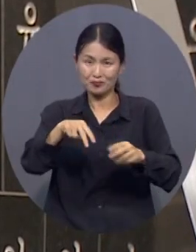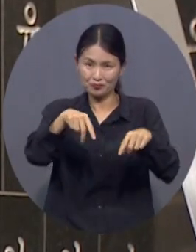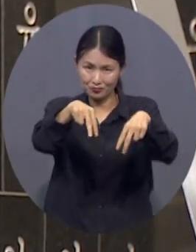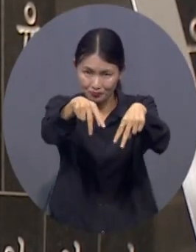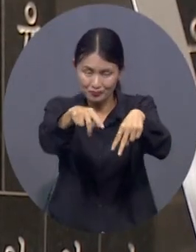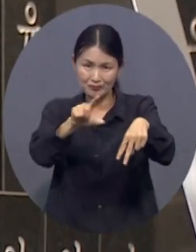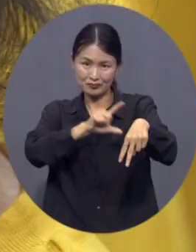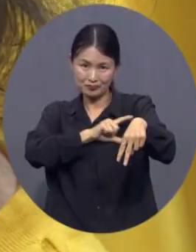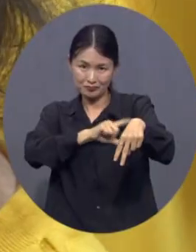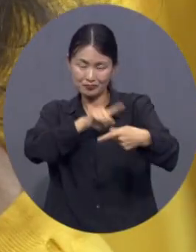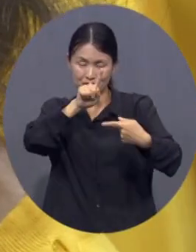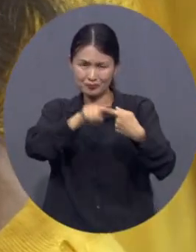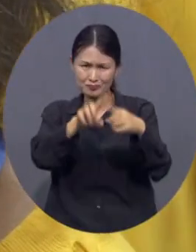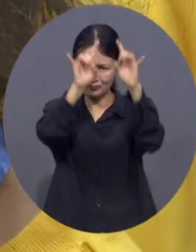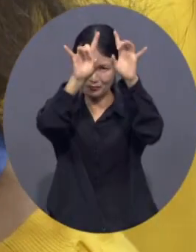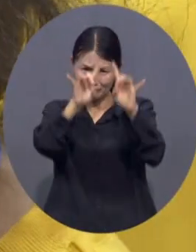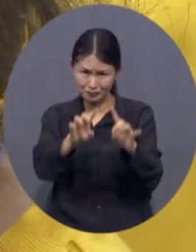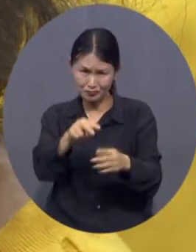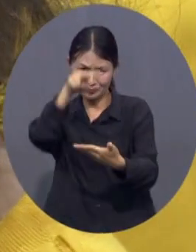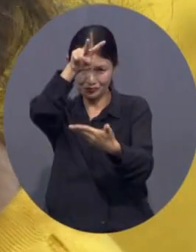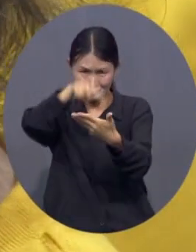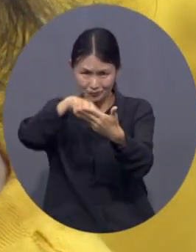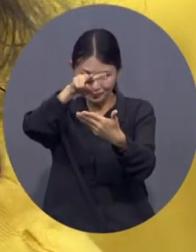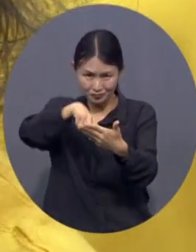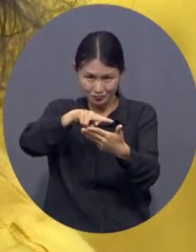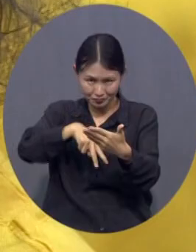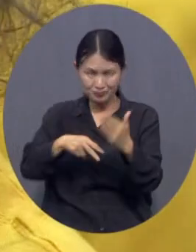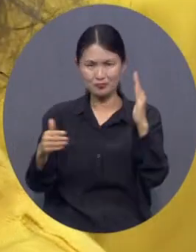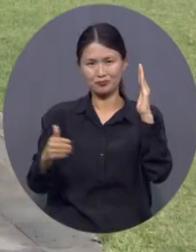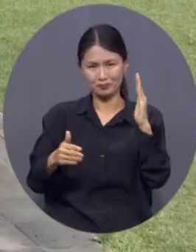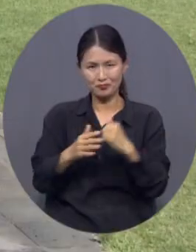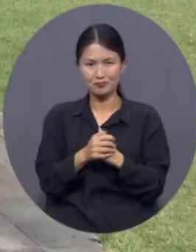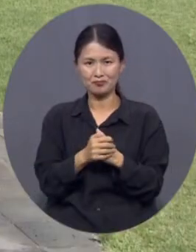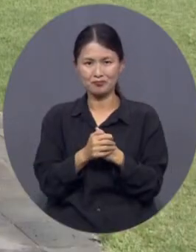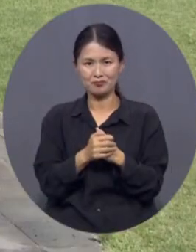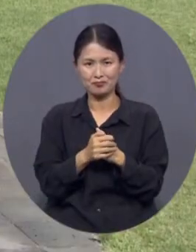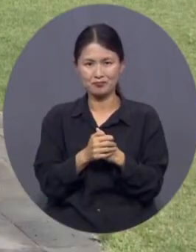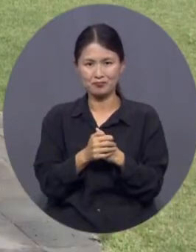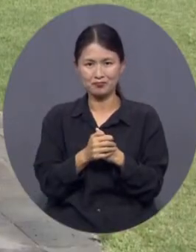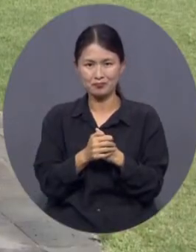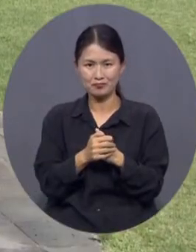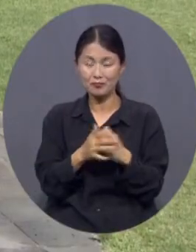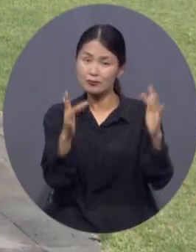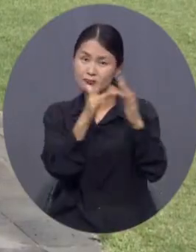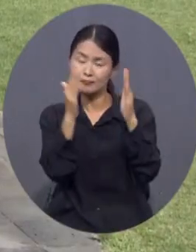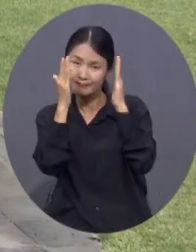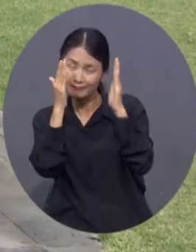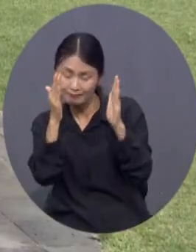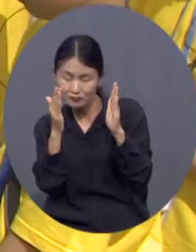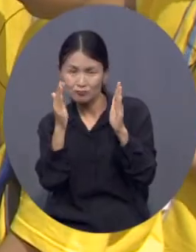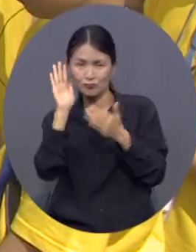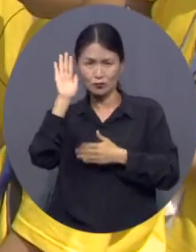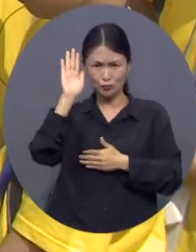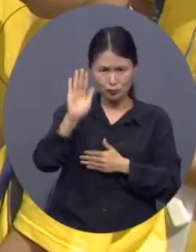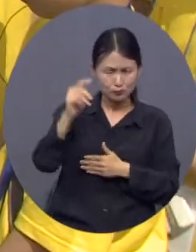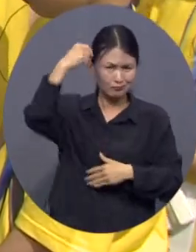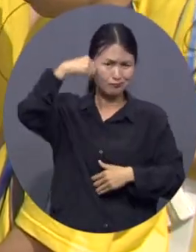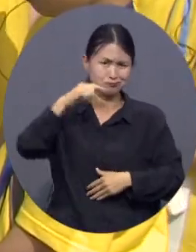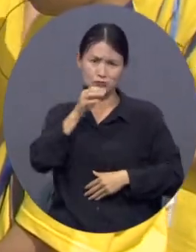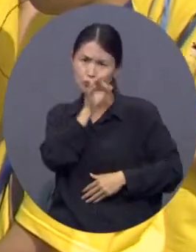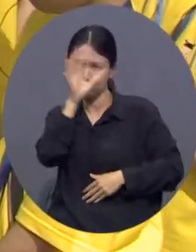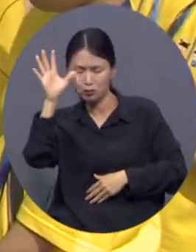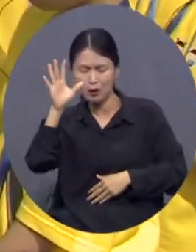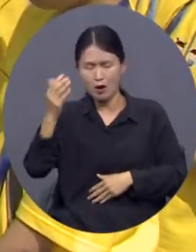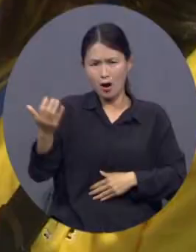희생자들의 이름을 하나하나 눈으로 읽어내려가는 학생들. 온라인 수업만으로는 느낄 수 없었던